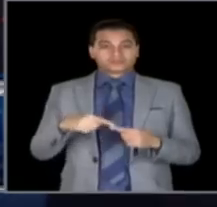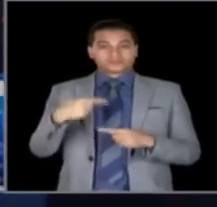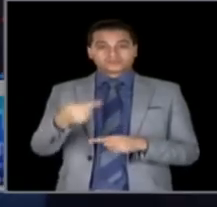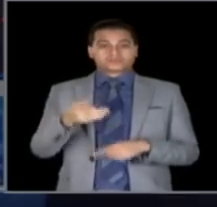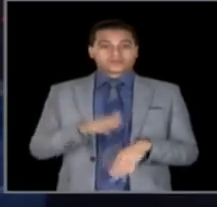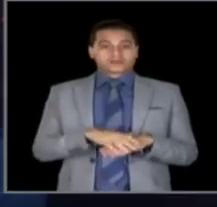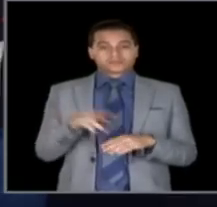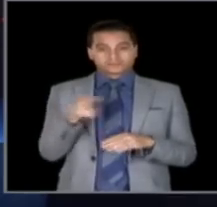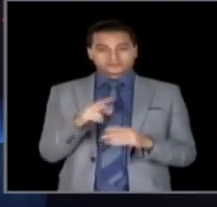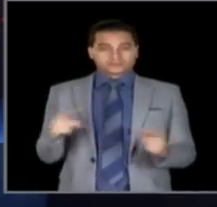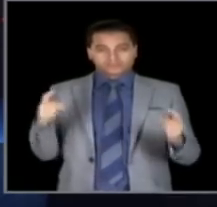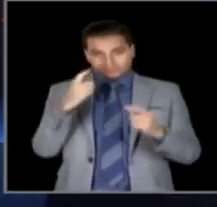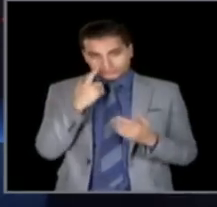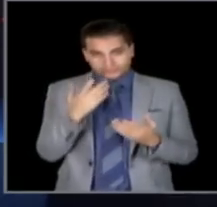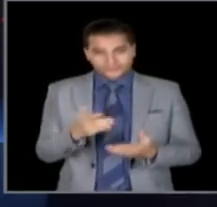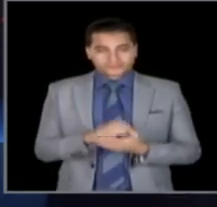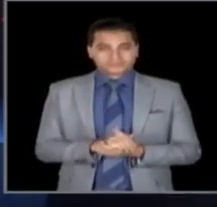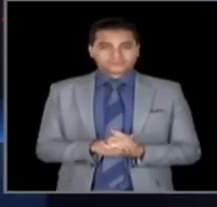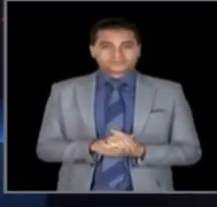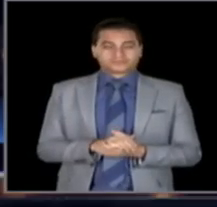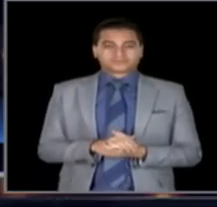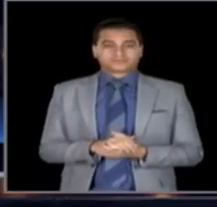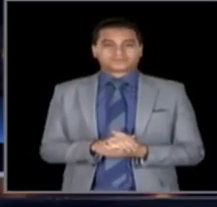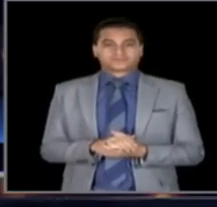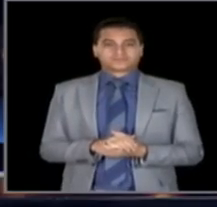العزيز، عبد العزيز وصبح.